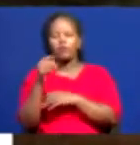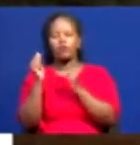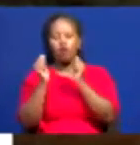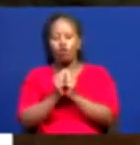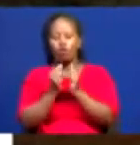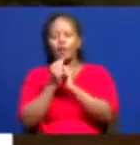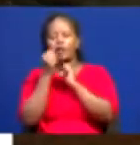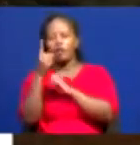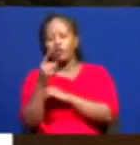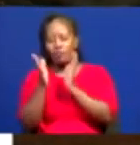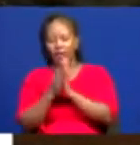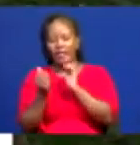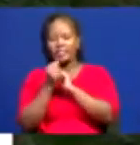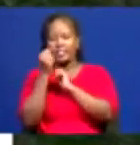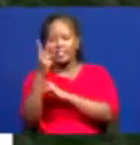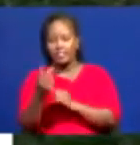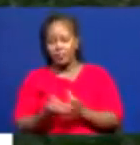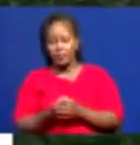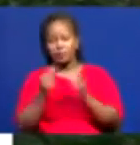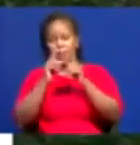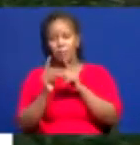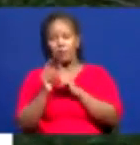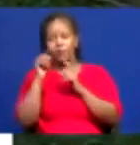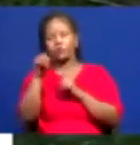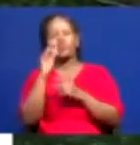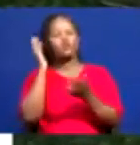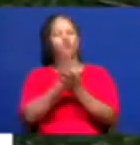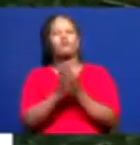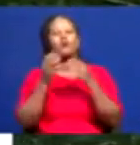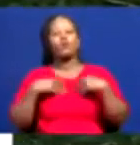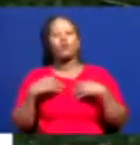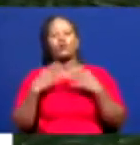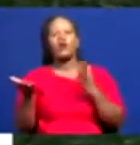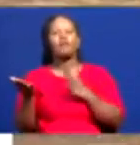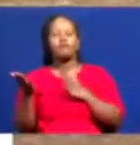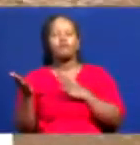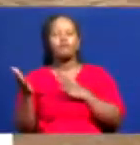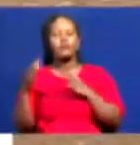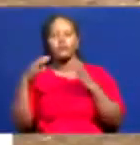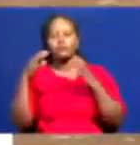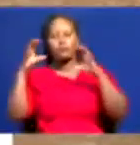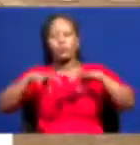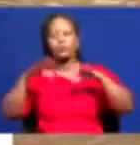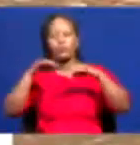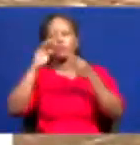Novemba na Disemba. Aidha, utabiri huo pia unabashiri mafuriko, hasara baada ya mavuno na pia kuhamishwa kwa watu.